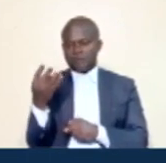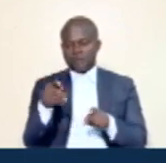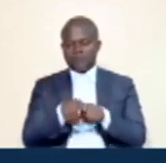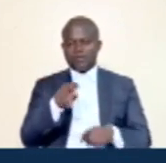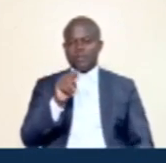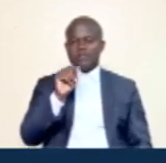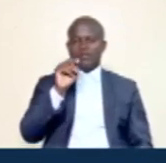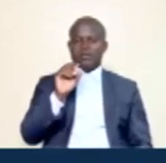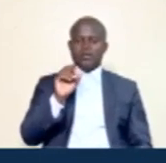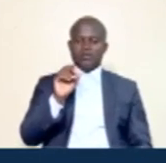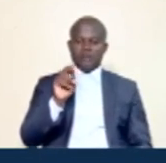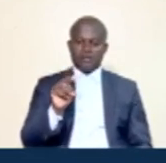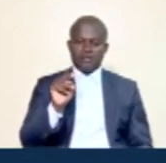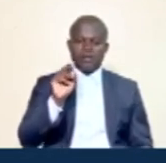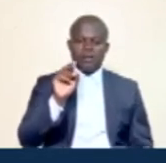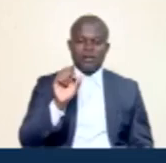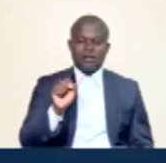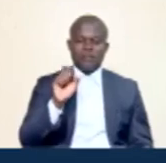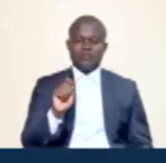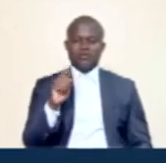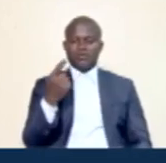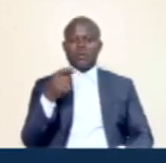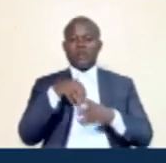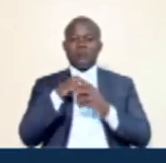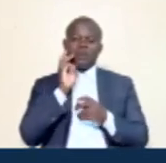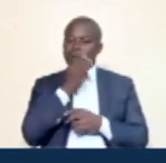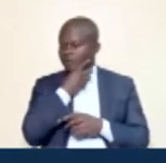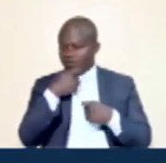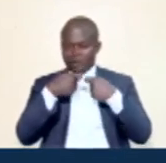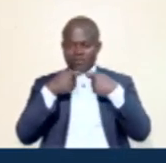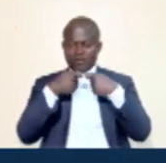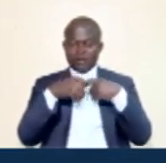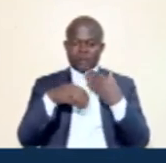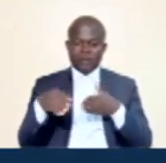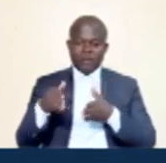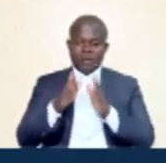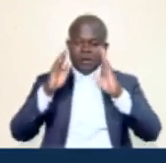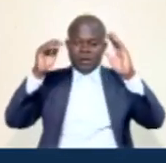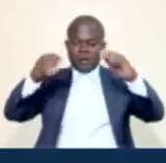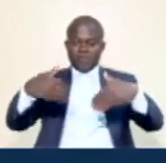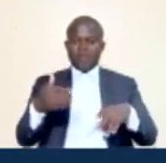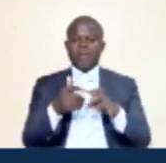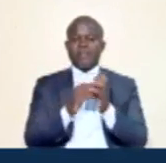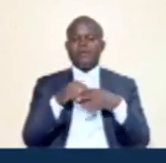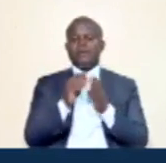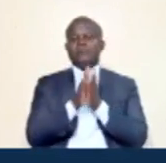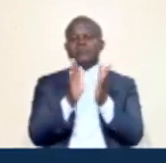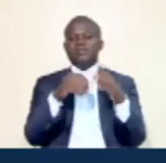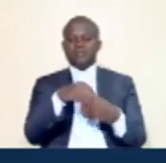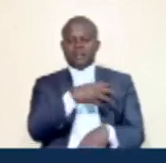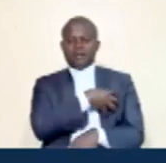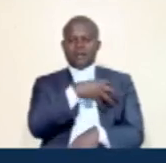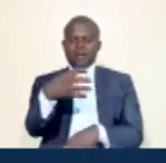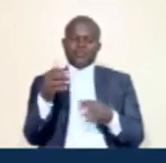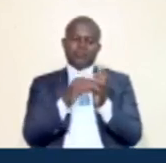NST1, haba muri ayo mazi, haba mu mashanyarazi, haba mu mihanda, haba mu buhinzi, ndetse muri rusange mu bukungu,